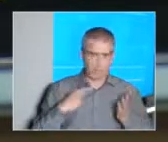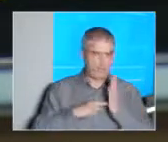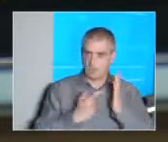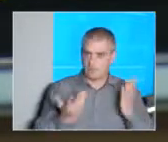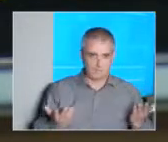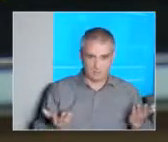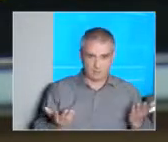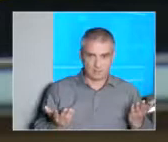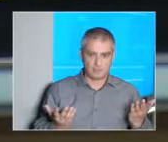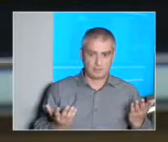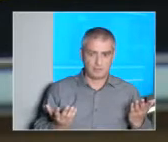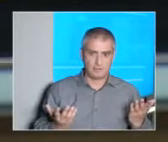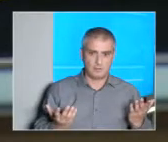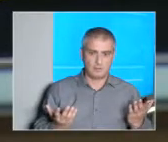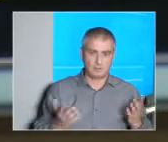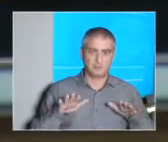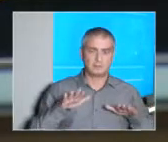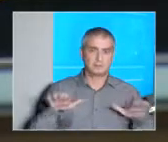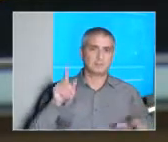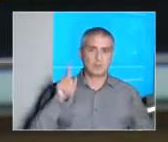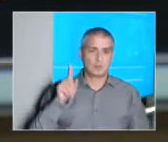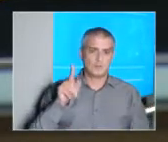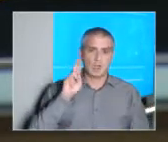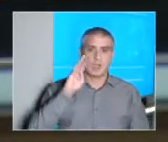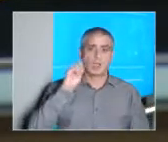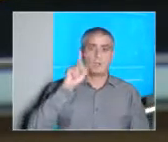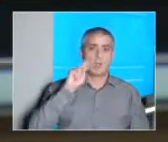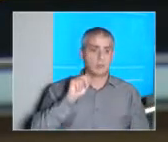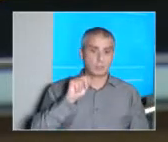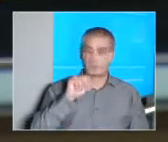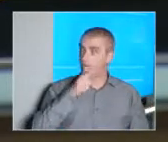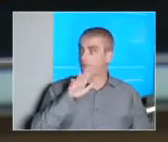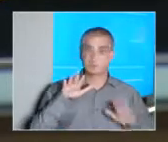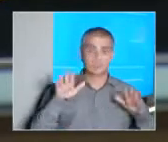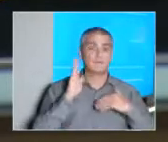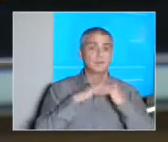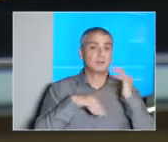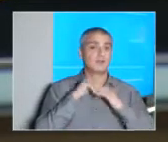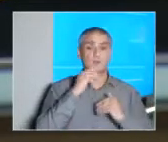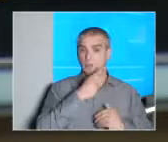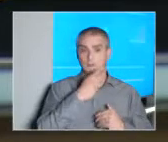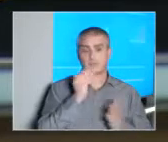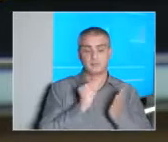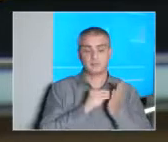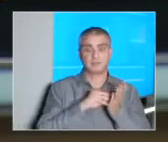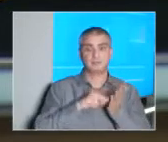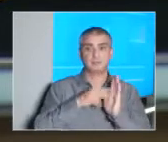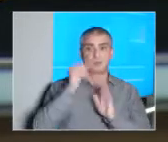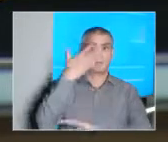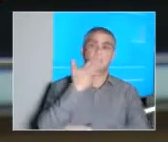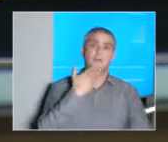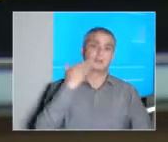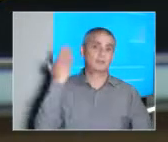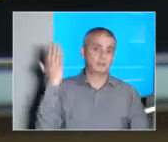כוונות כאלה. שדה התעופה רמון, קודם כל שדה שנבנה על פי הצרכים האסטרטגיים של